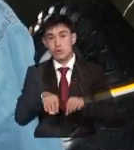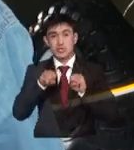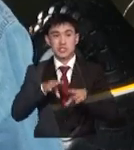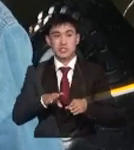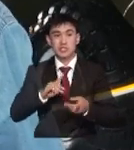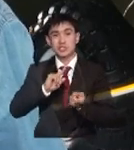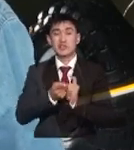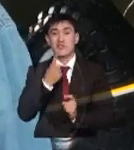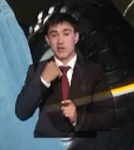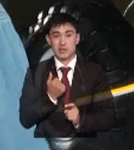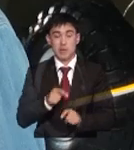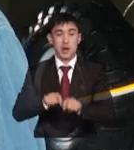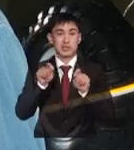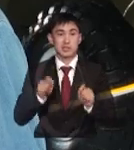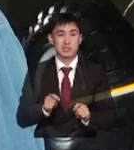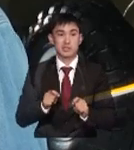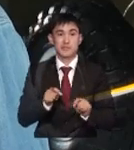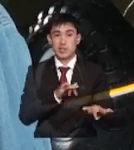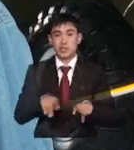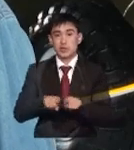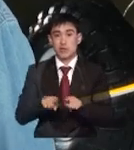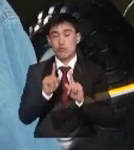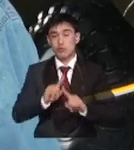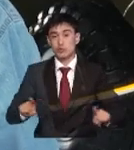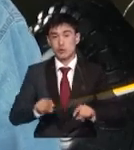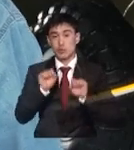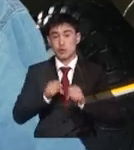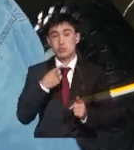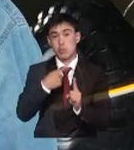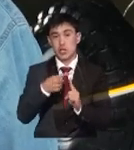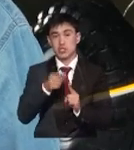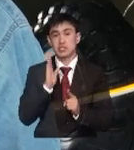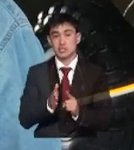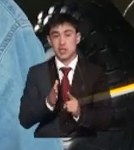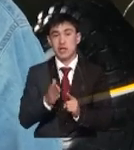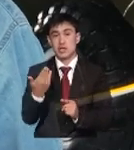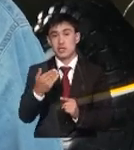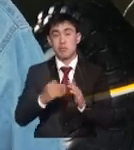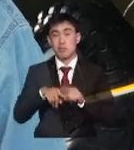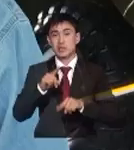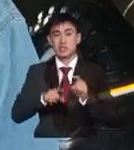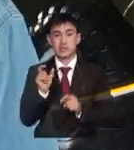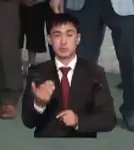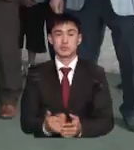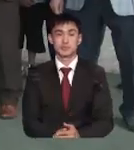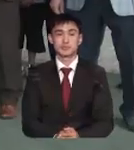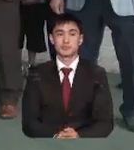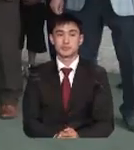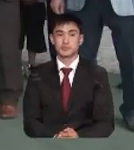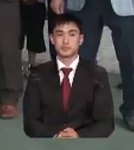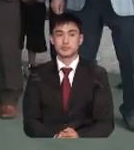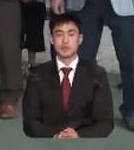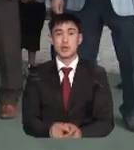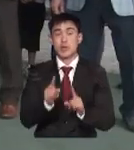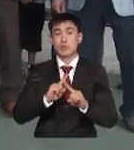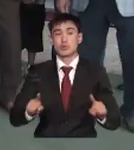ть открытие и деятельность такого рода музея может положительно сказаться на их патриотизме стоит отметить